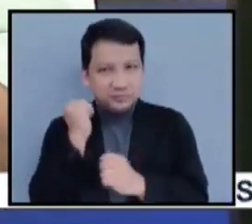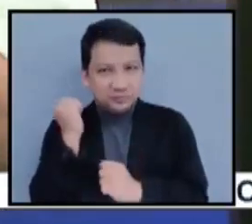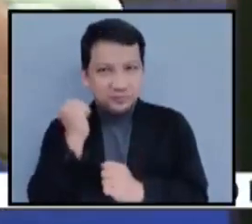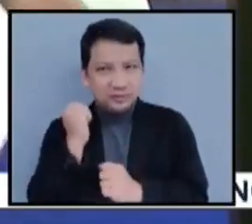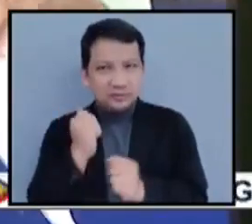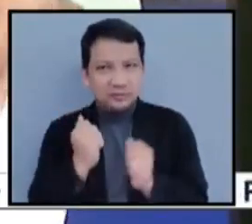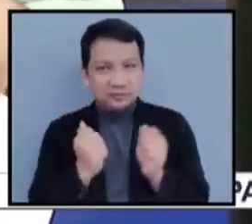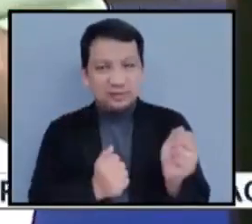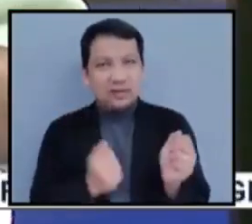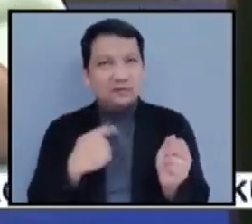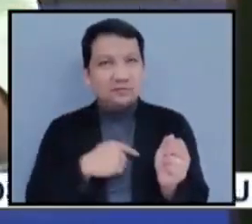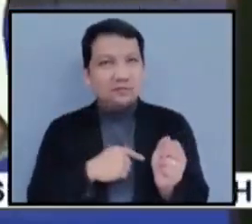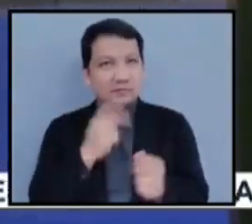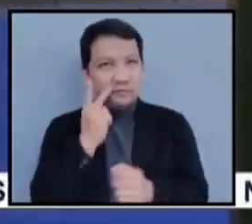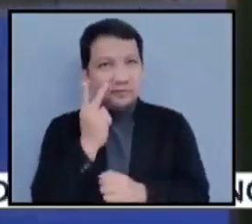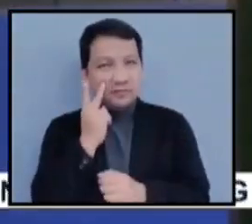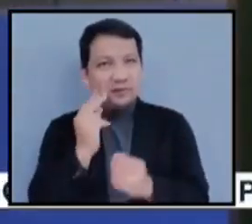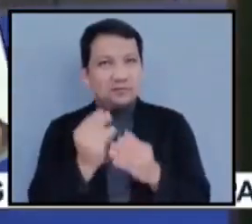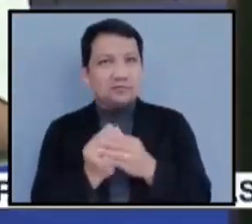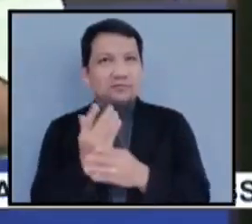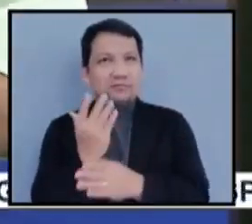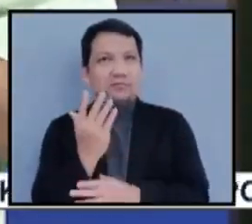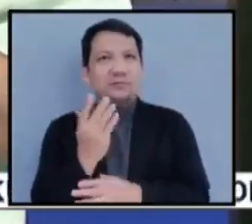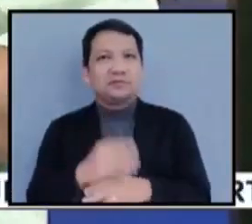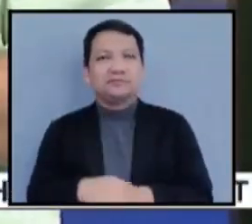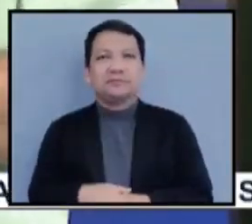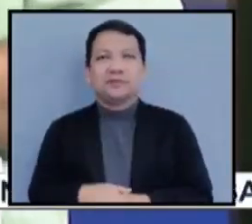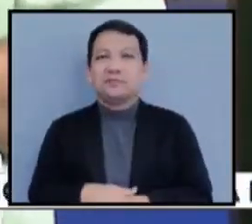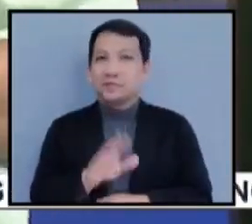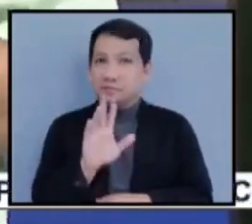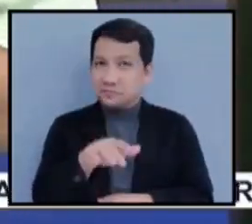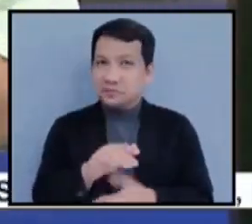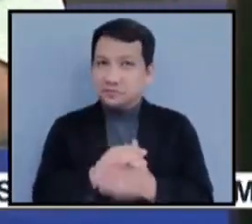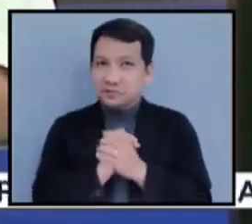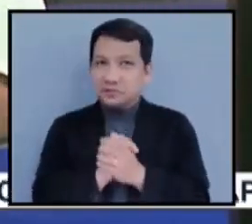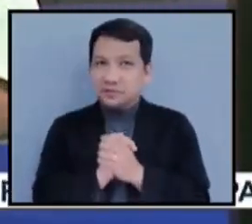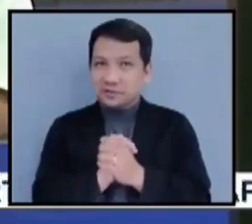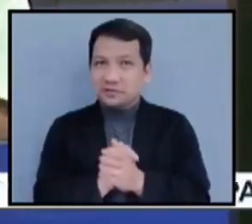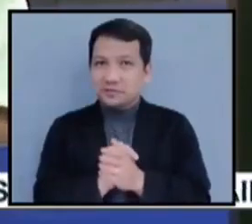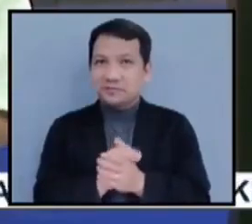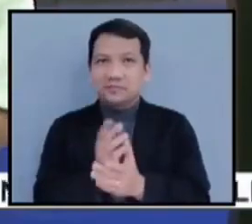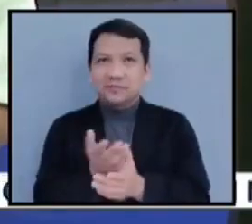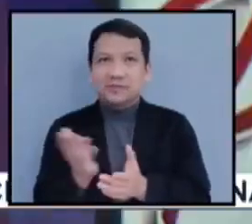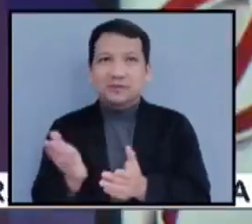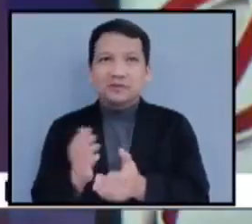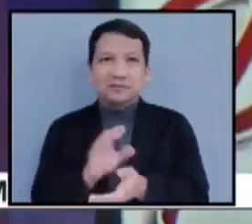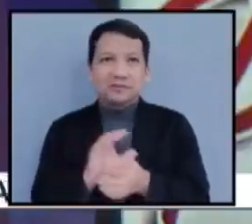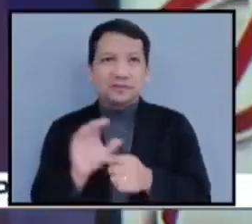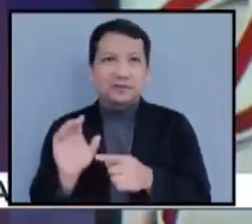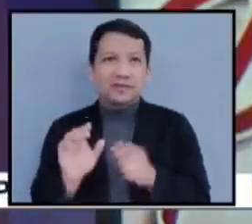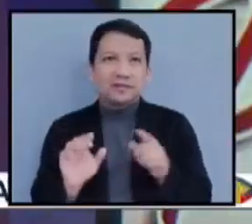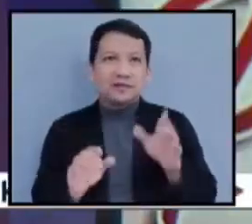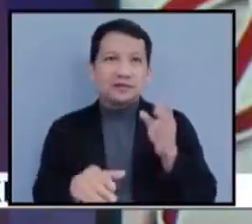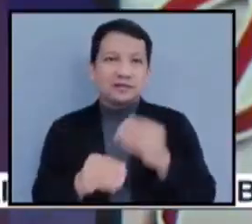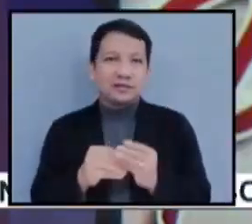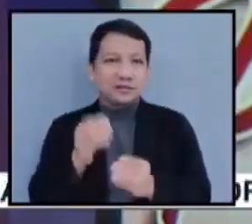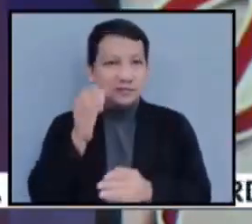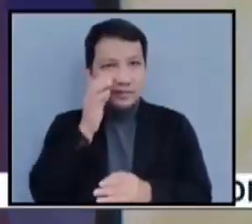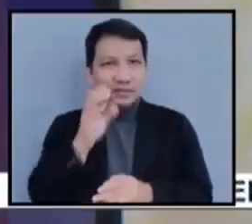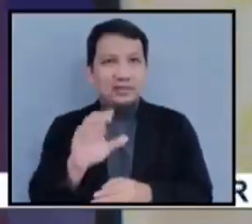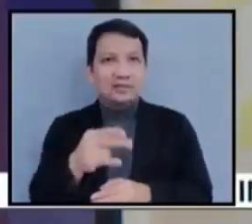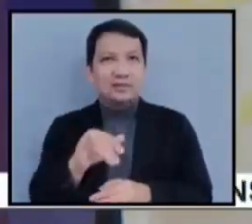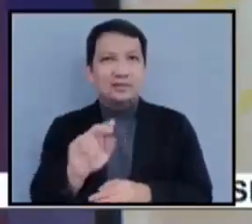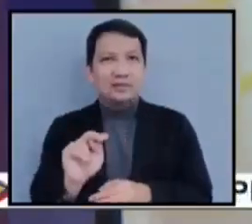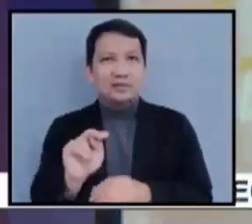natin at talaga mag-grow ka. So congratulations in advance in your career and maraming salamat Shane Esteva sa pagsama sa amin ngayong